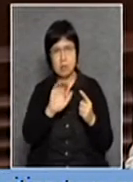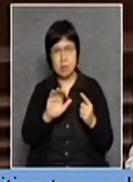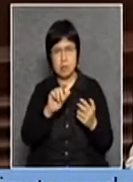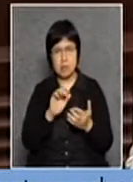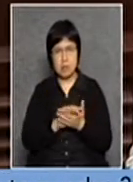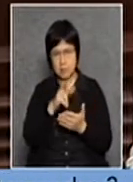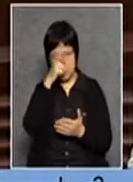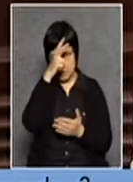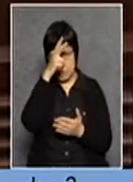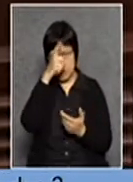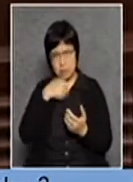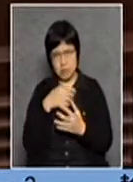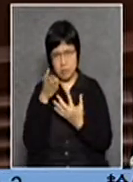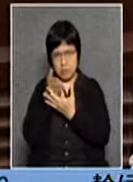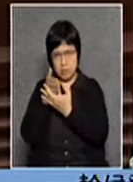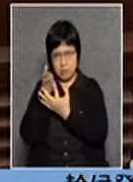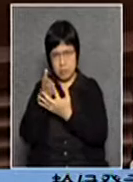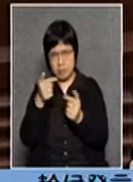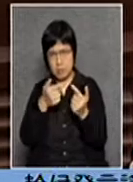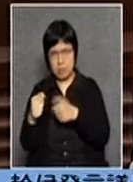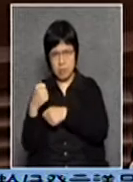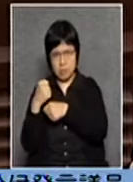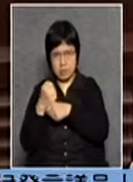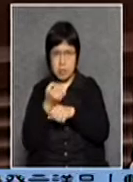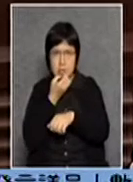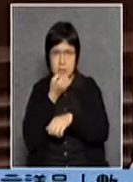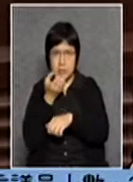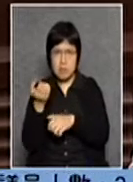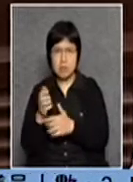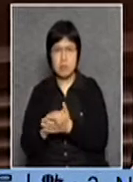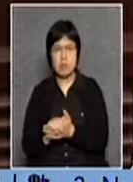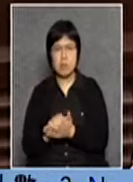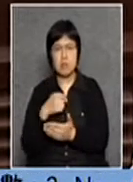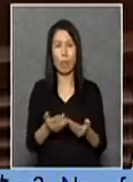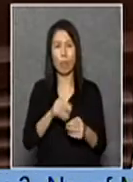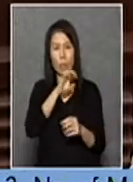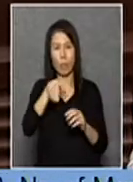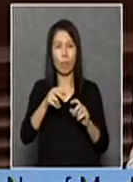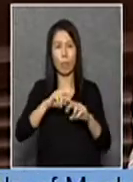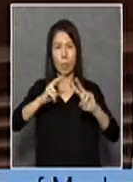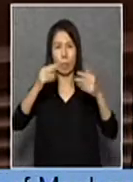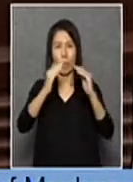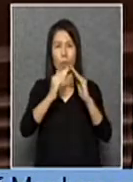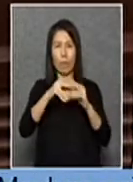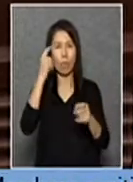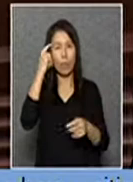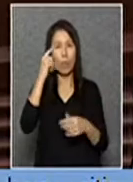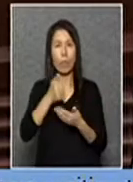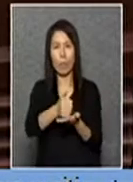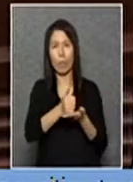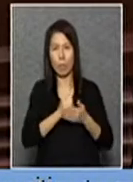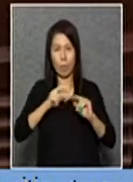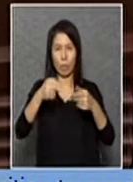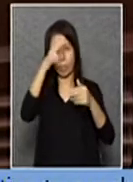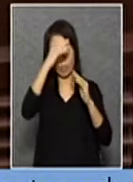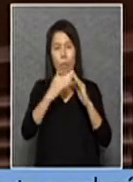局亦正積極地跟進餘下的建議。據我們向發展局了解，邀請發展局局長出